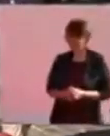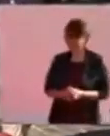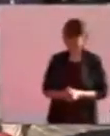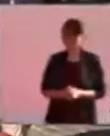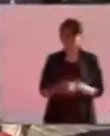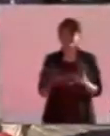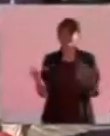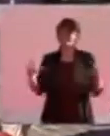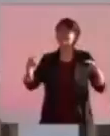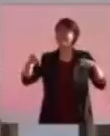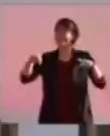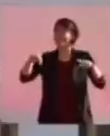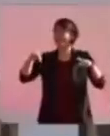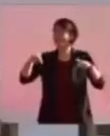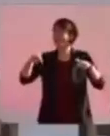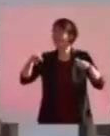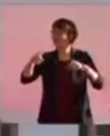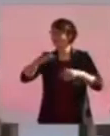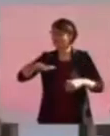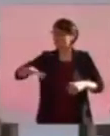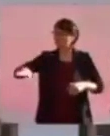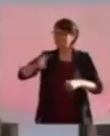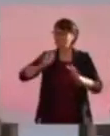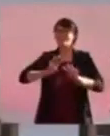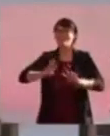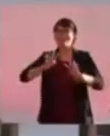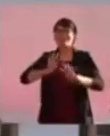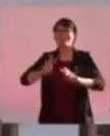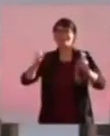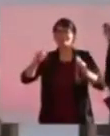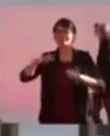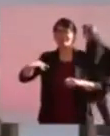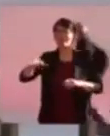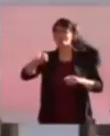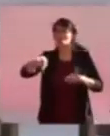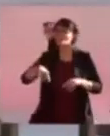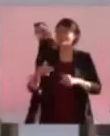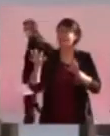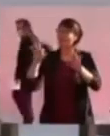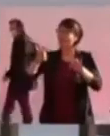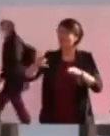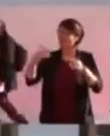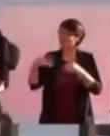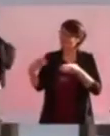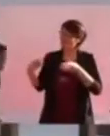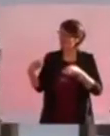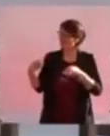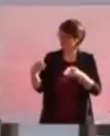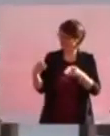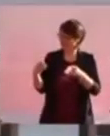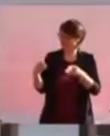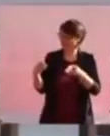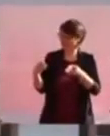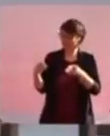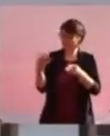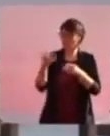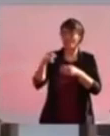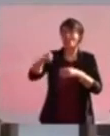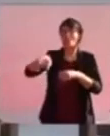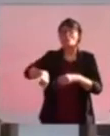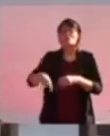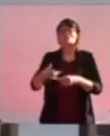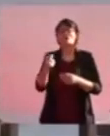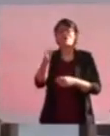questa manifestazione arriva a conclusione di un percorso e lancia alcune proposte con la speranza che faccia una